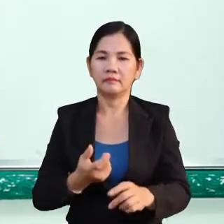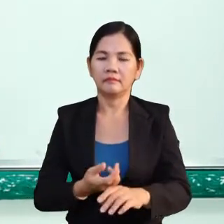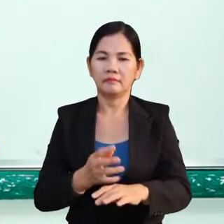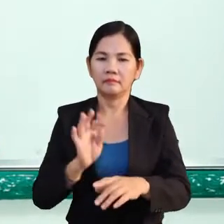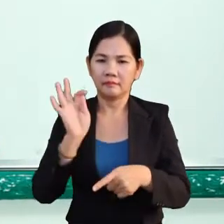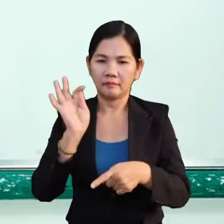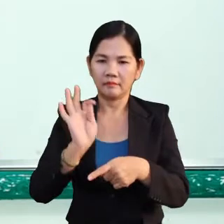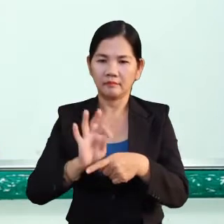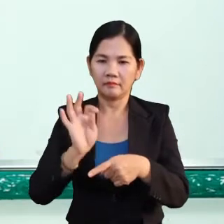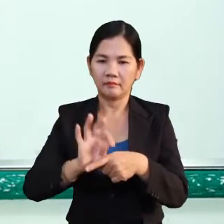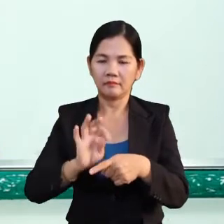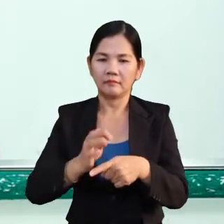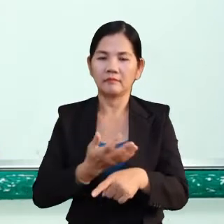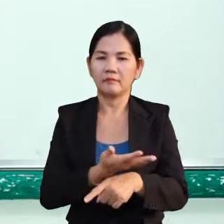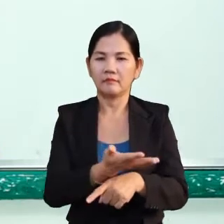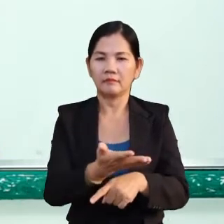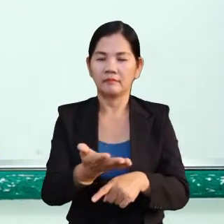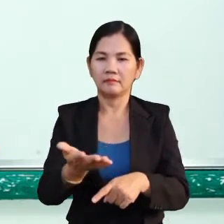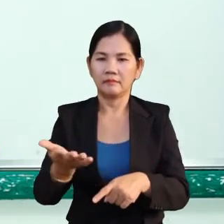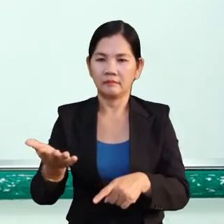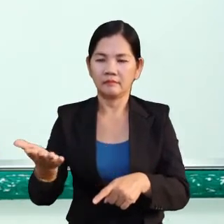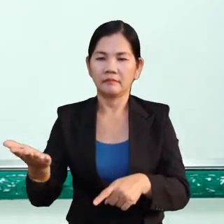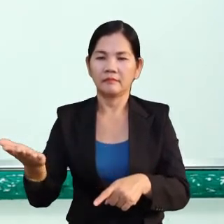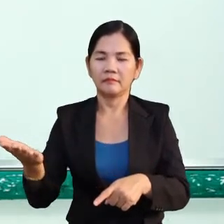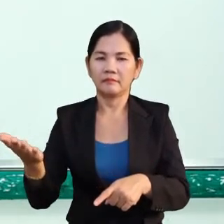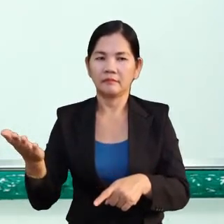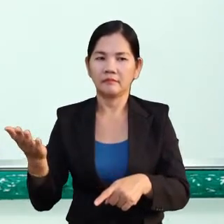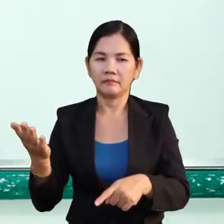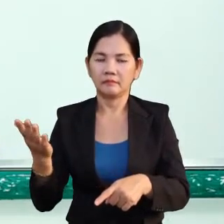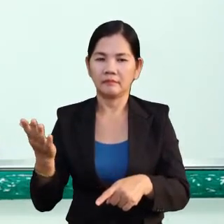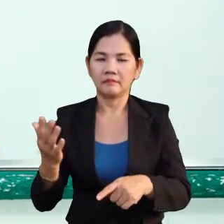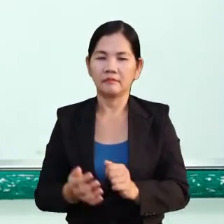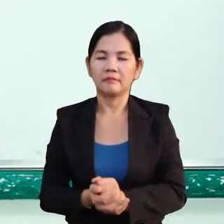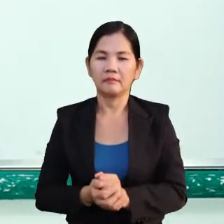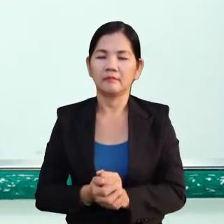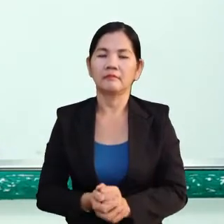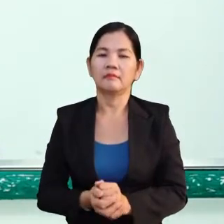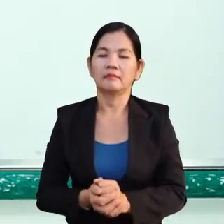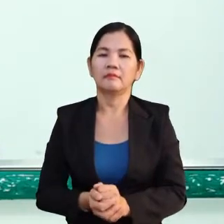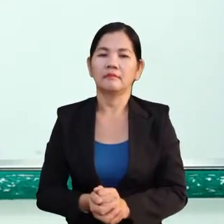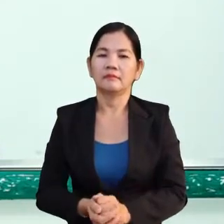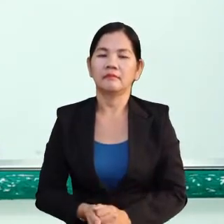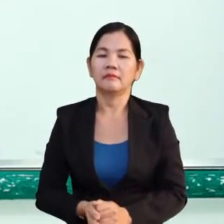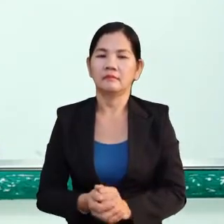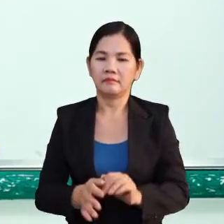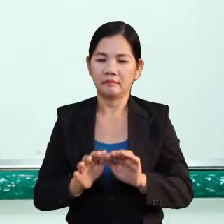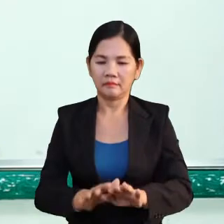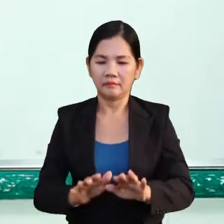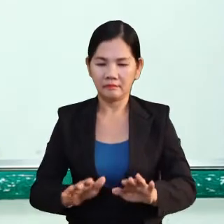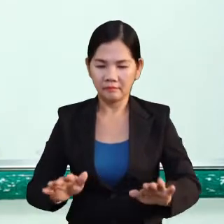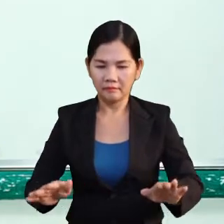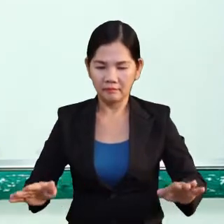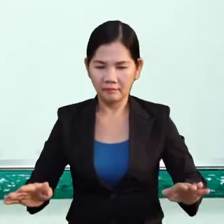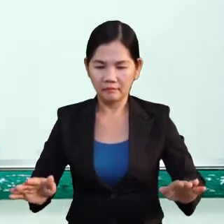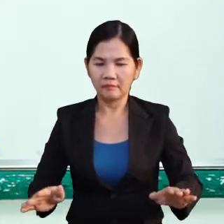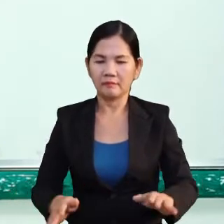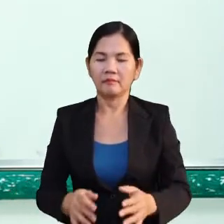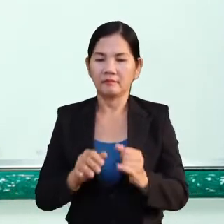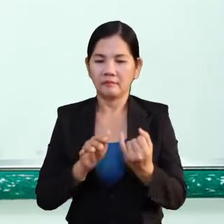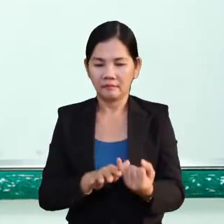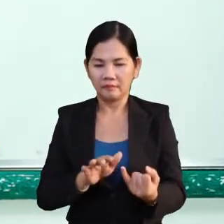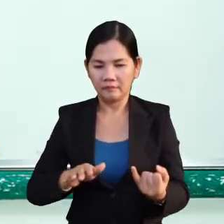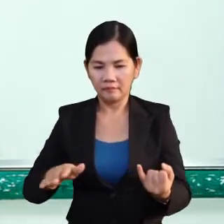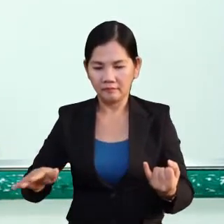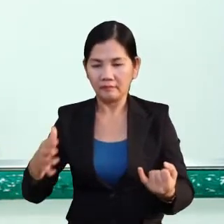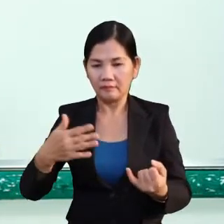កែវអើយស៊ីអីកងកងកុមារត្រសំ